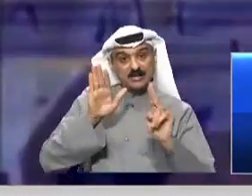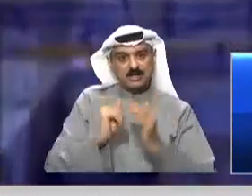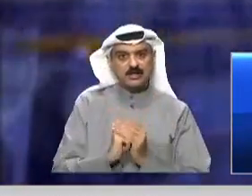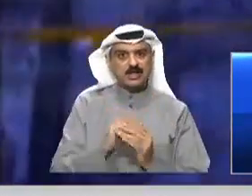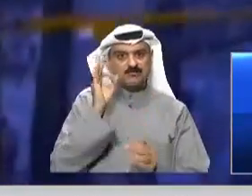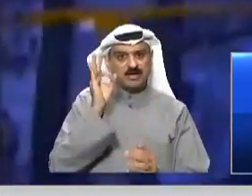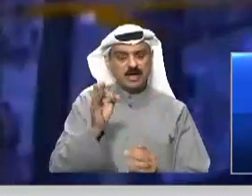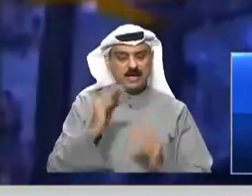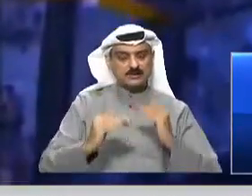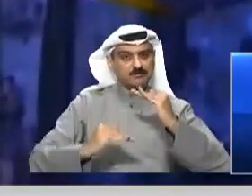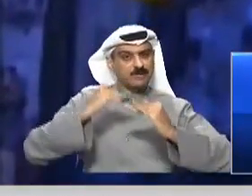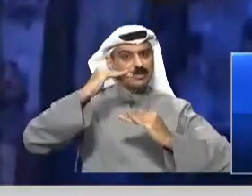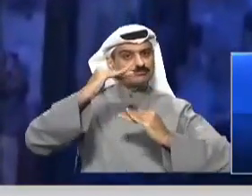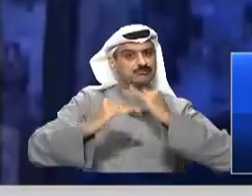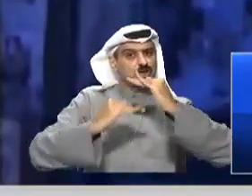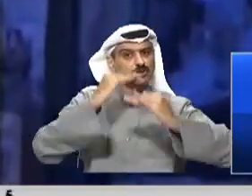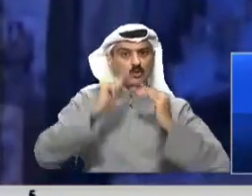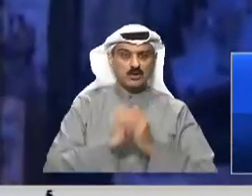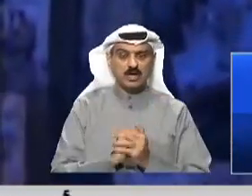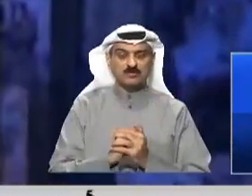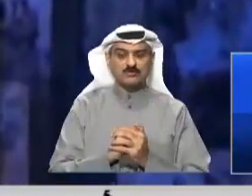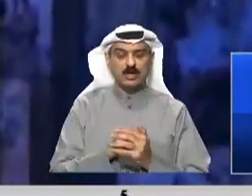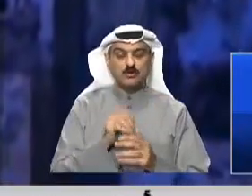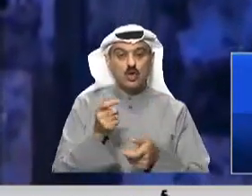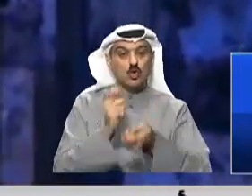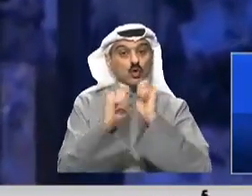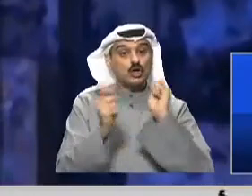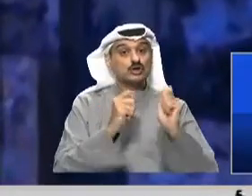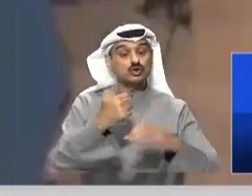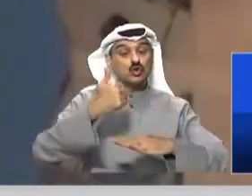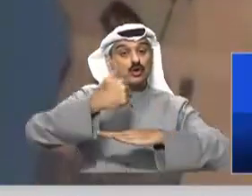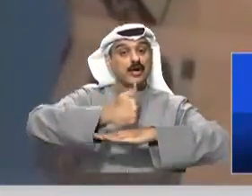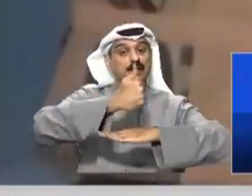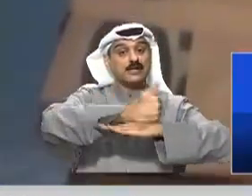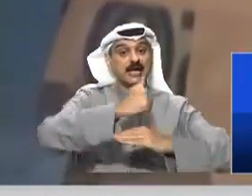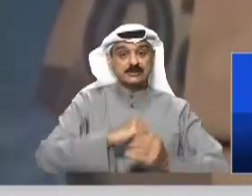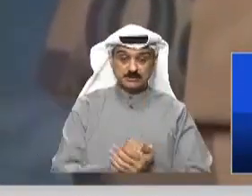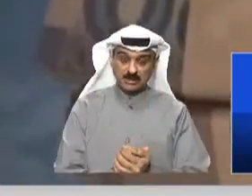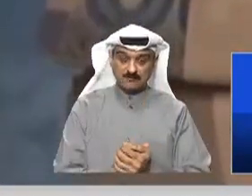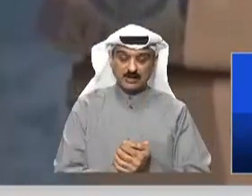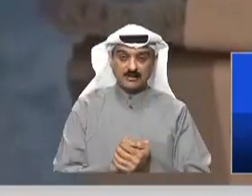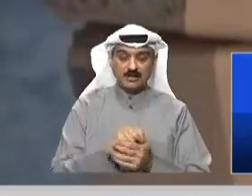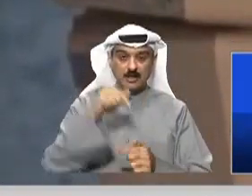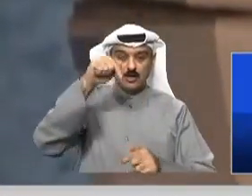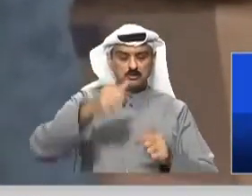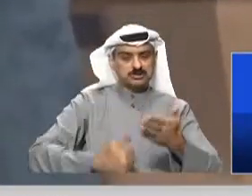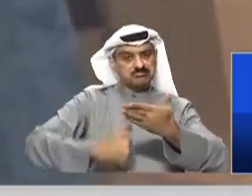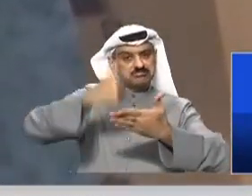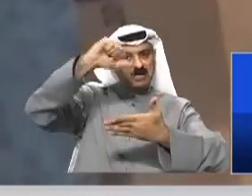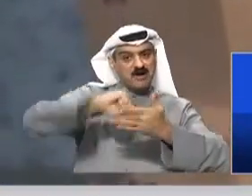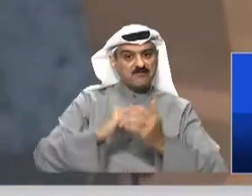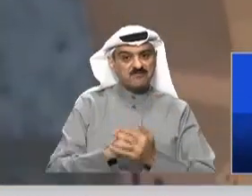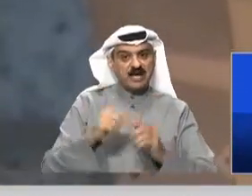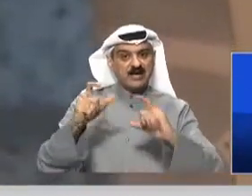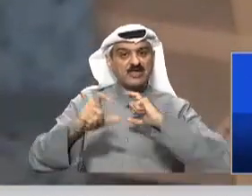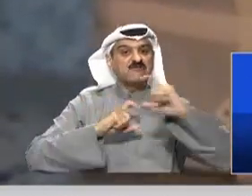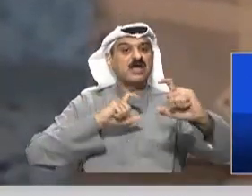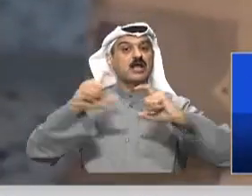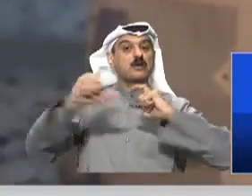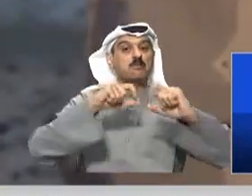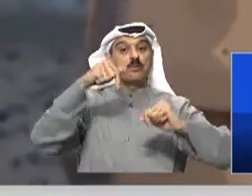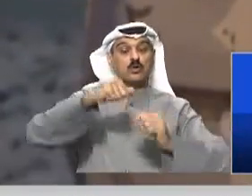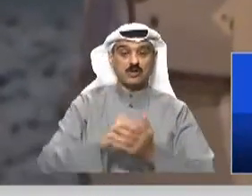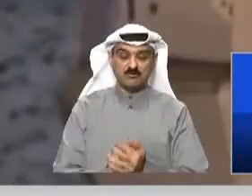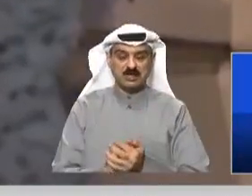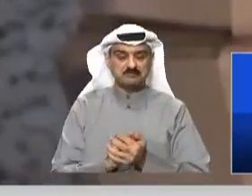التطورات ويلقي نظرة على أداء الأسواق الرئيسية، ويتضمن تقييما لمتانة الجهاز المصرفي الكويتي عبر